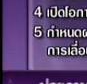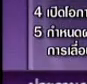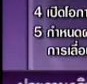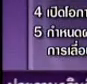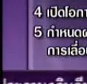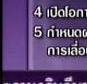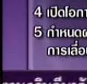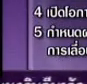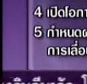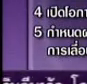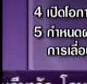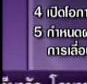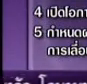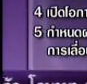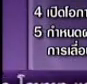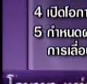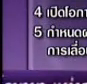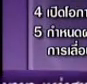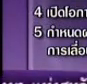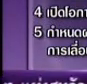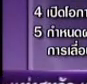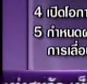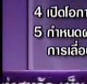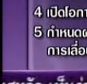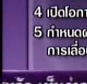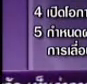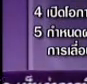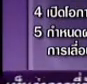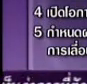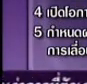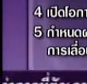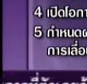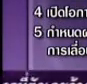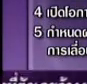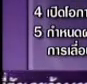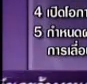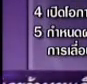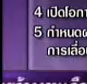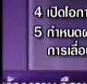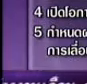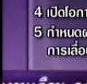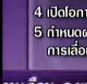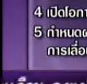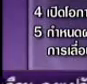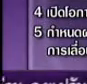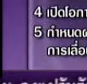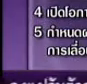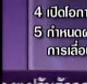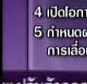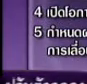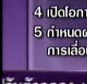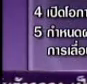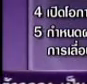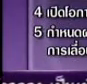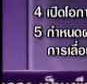32.18 เห็นควรเปิดโอกาสให้สตรีมีบทบาททางสังคมมากขึ้นเพื่อให้หญิงชายในสังคมไทยมีความเสมอเท่าเทียมกัน